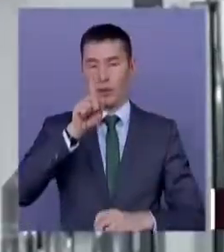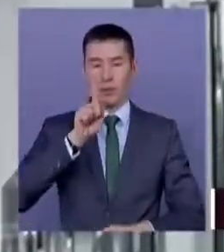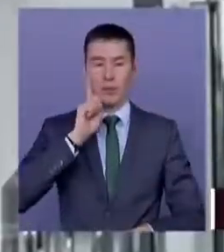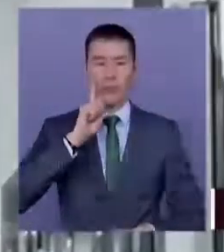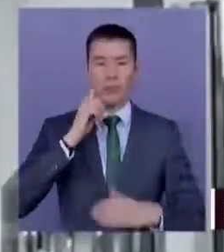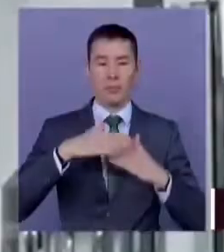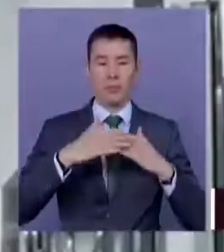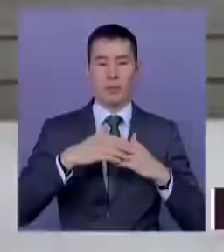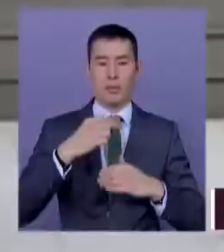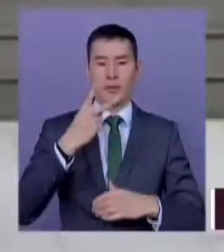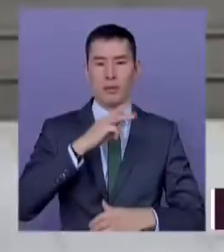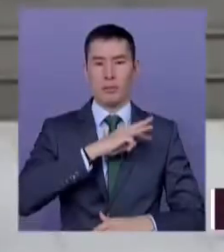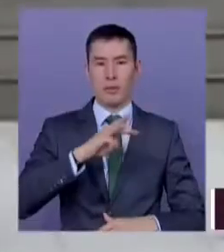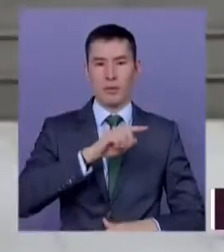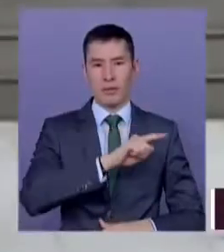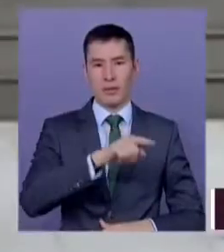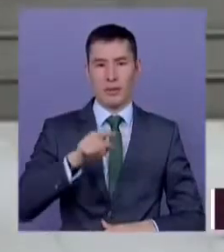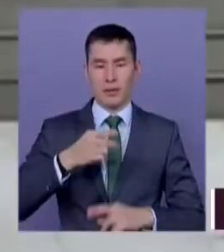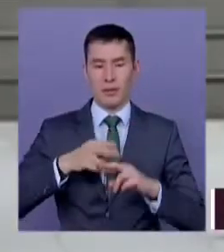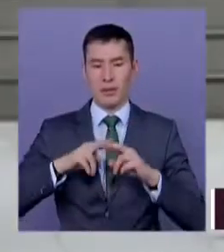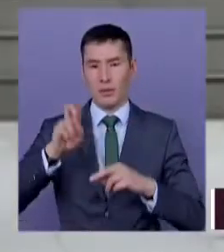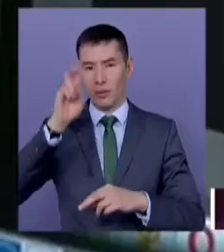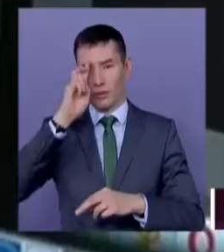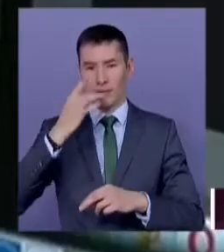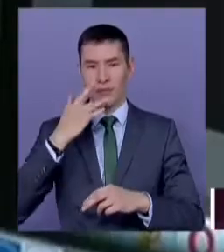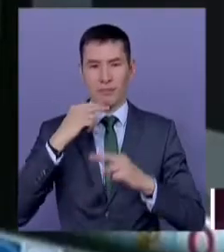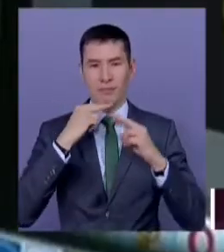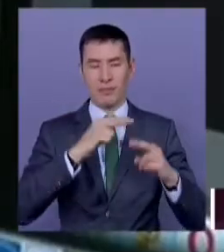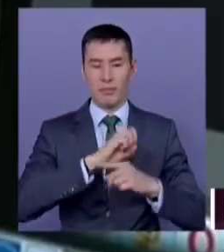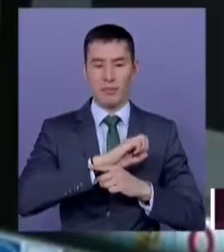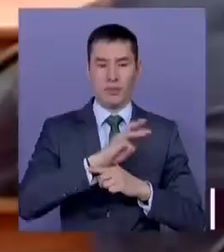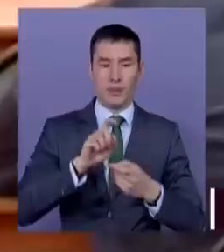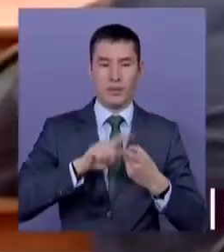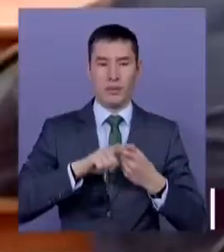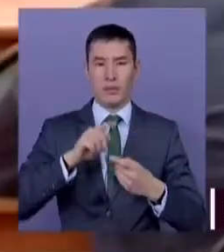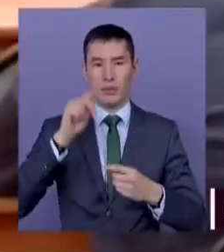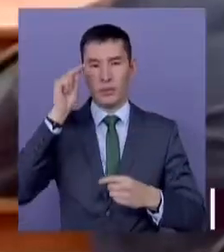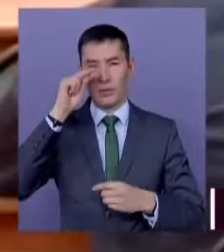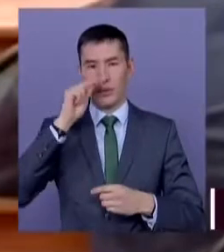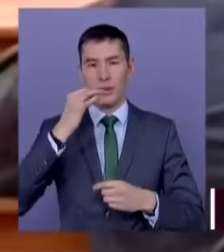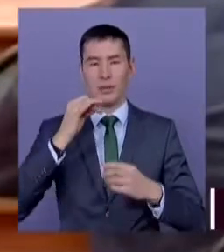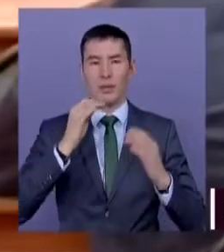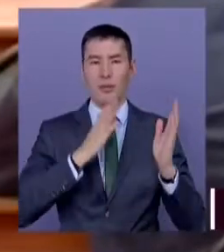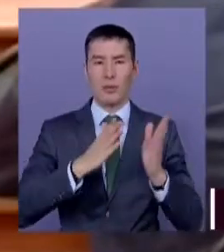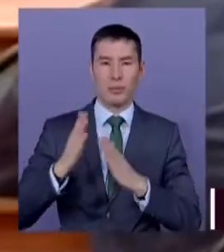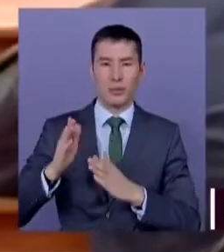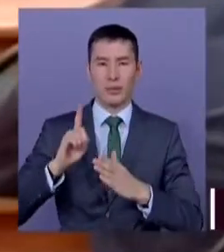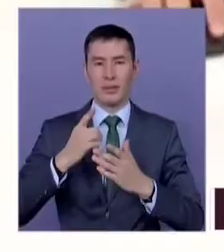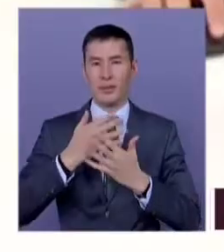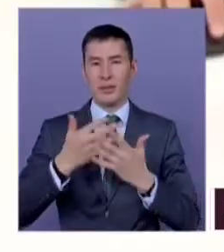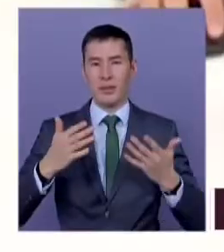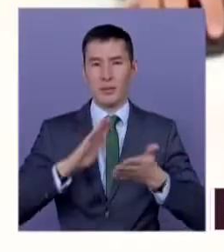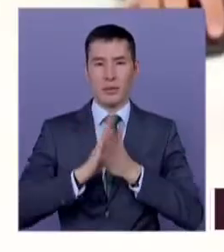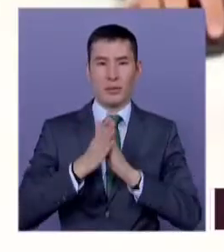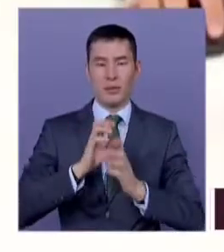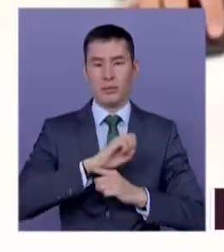жас мемлекеттің қолдауына ие болған. Жол картасы аясында жастарға шәкіртақы, грант беріп, жатақханамен қамтамасыз ету үшін сондай-ақ